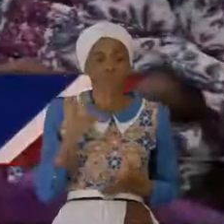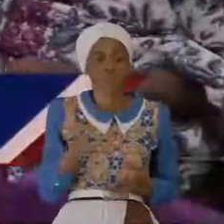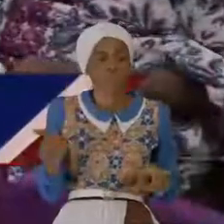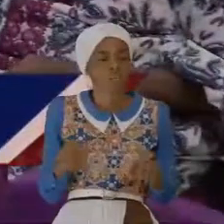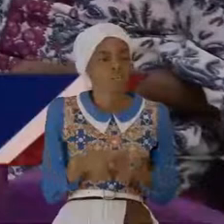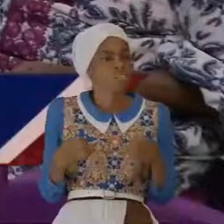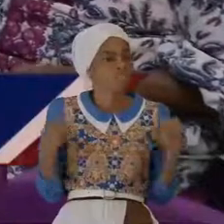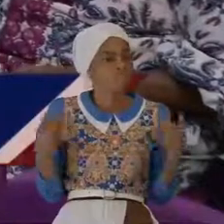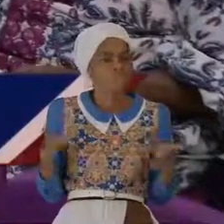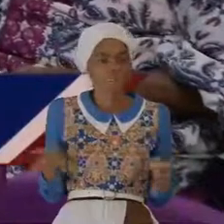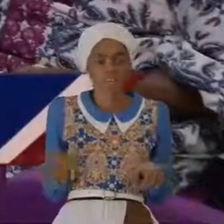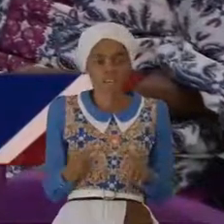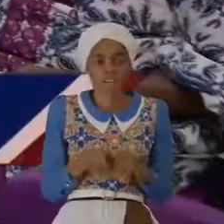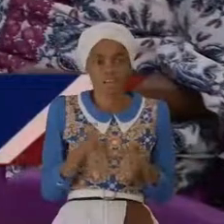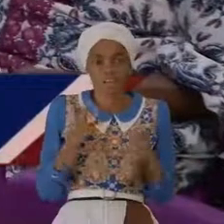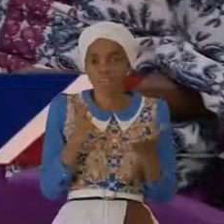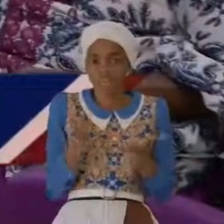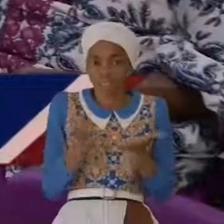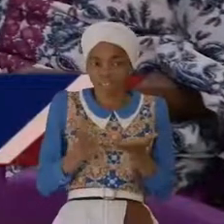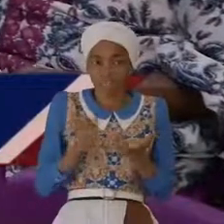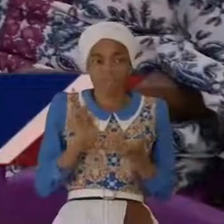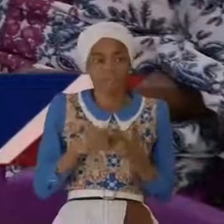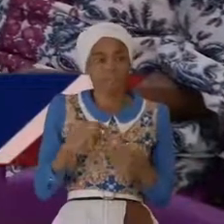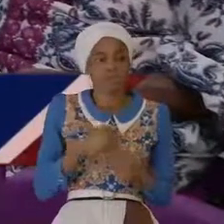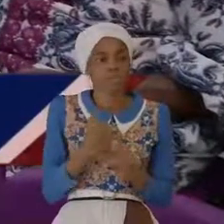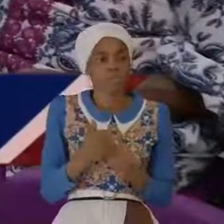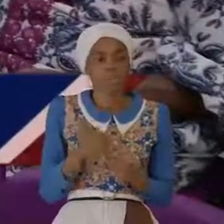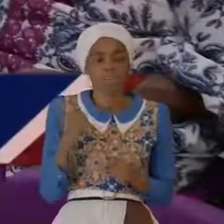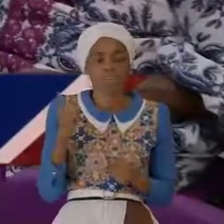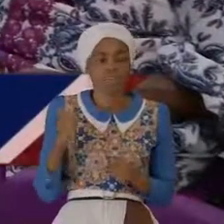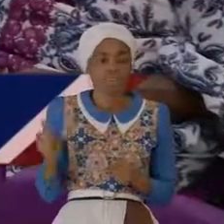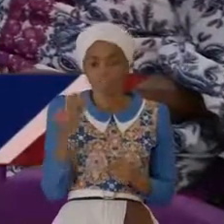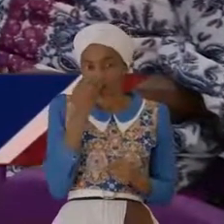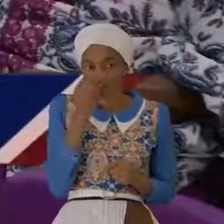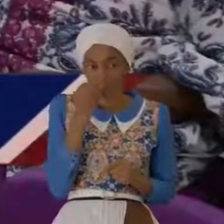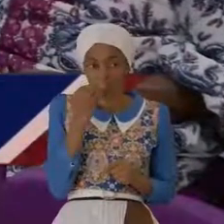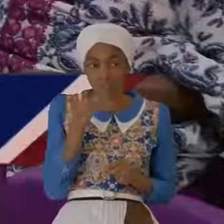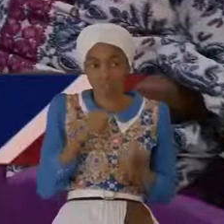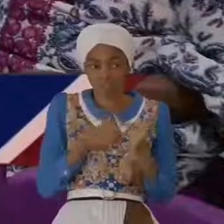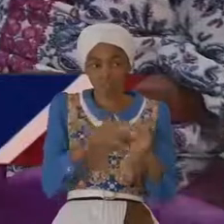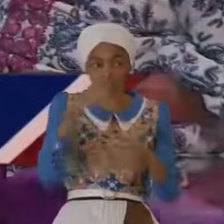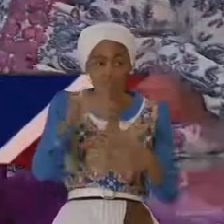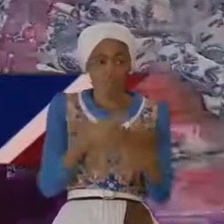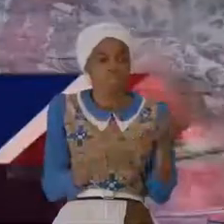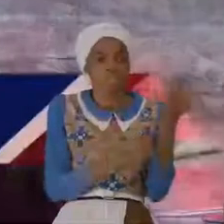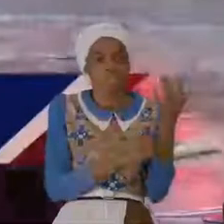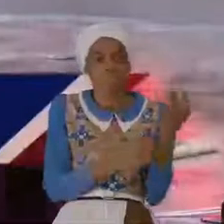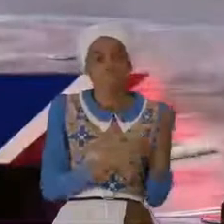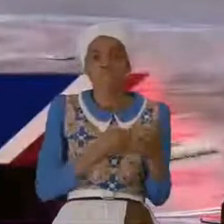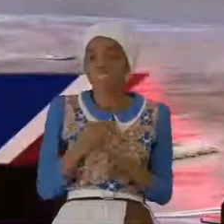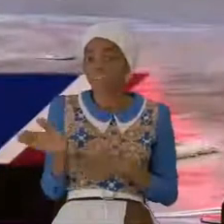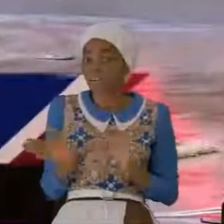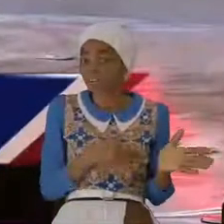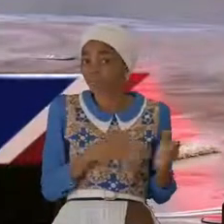Tous ceux qui veulent se rendre agréables selon la chair, ils